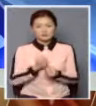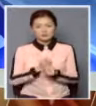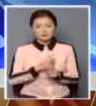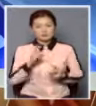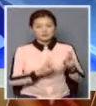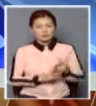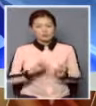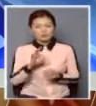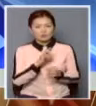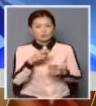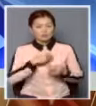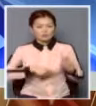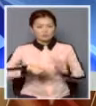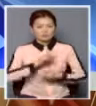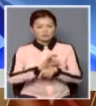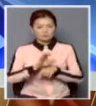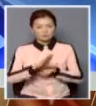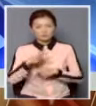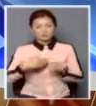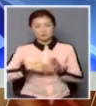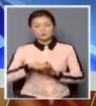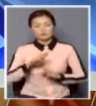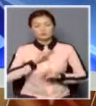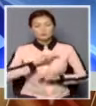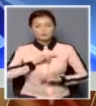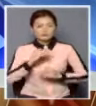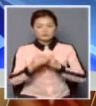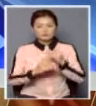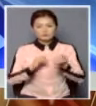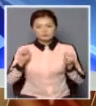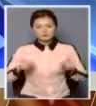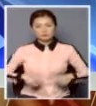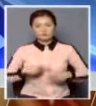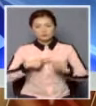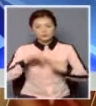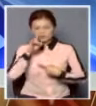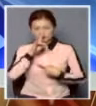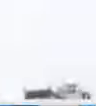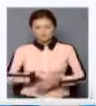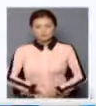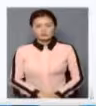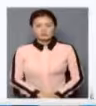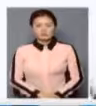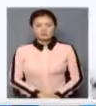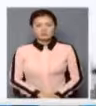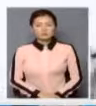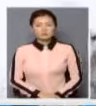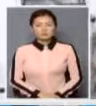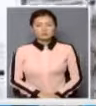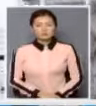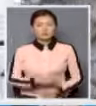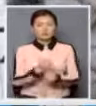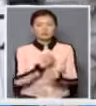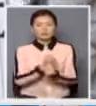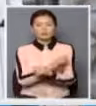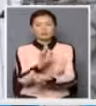на заводе в промышленных объемах. Это положительно отразится на росте дохода от переработки нефти. Комплекс по